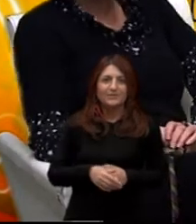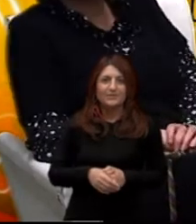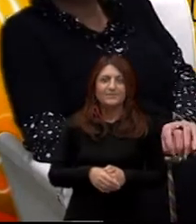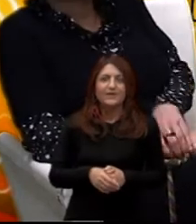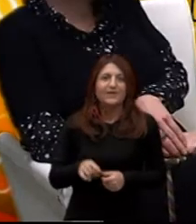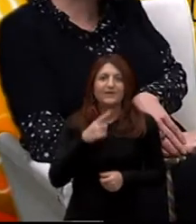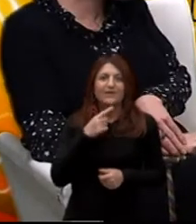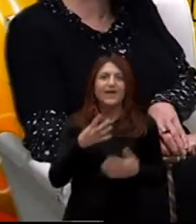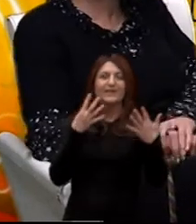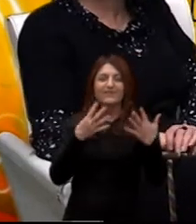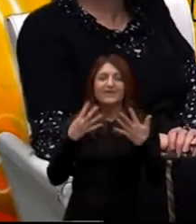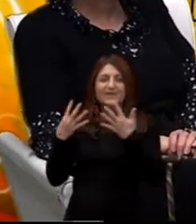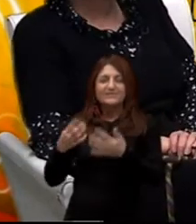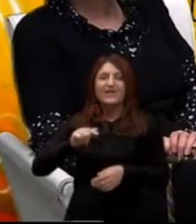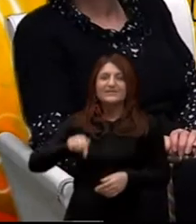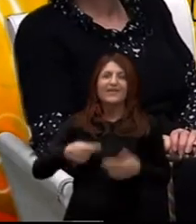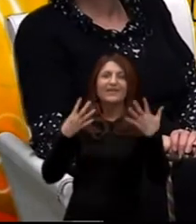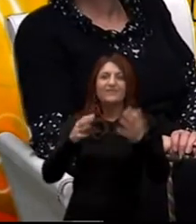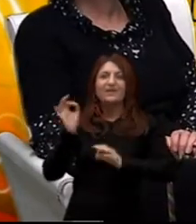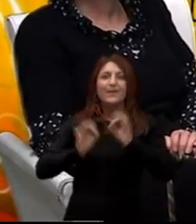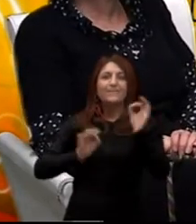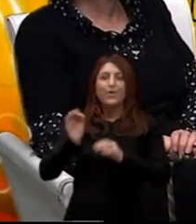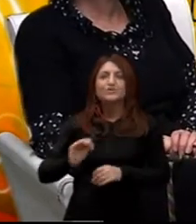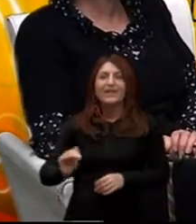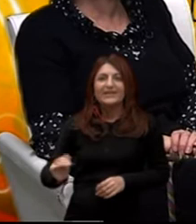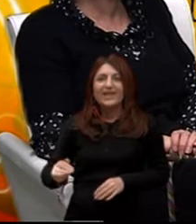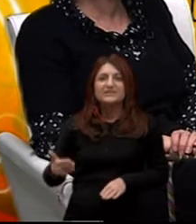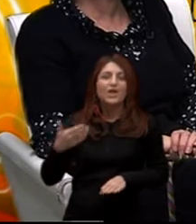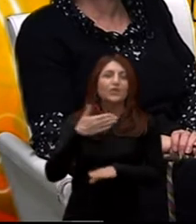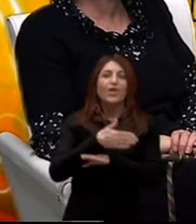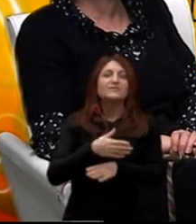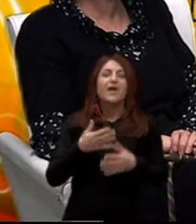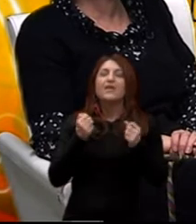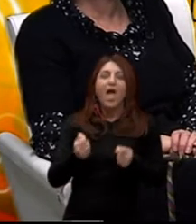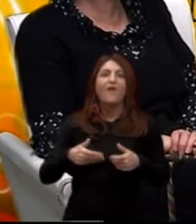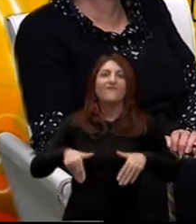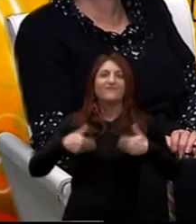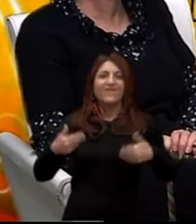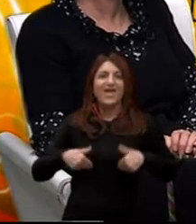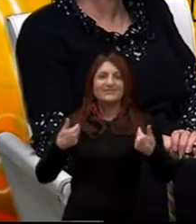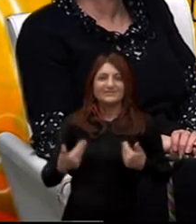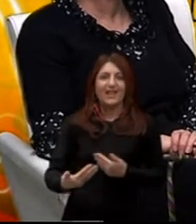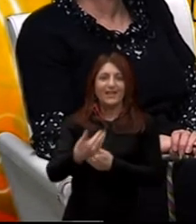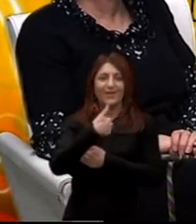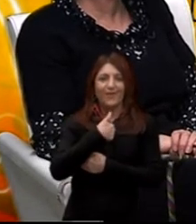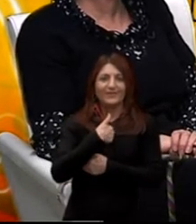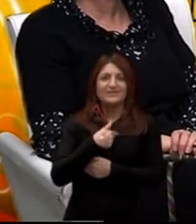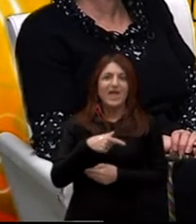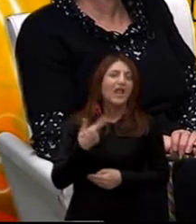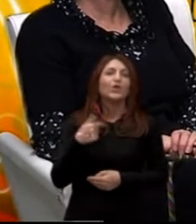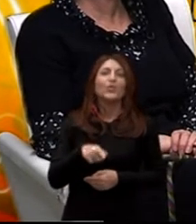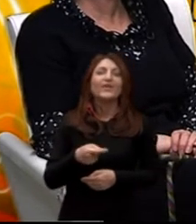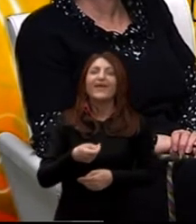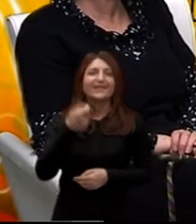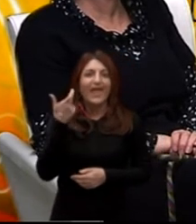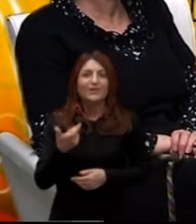Da 99,9% djece dolazi sa velikim veseljem k nama, što je zapravo tako rijetko, jer